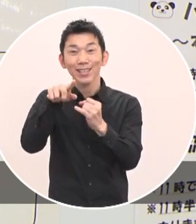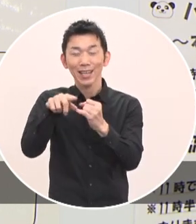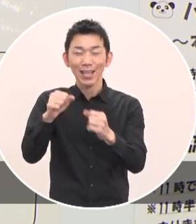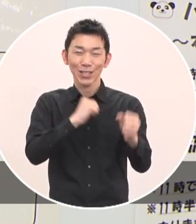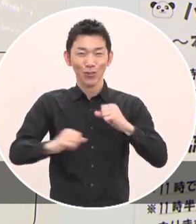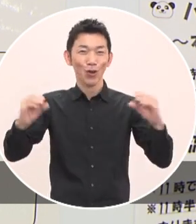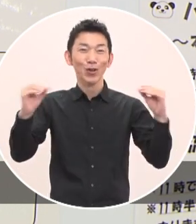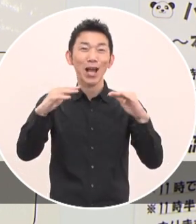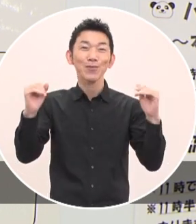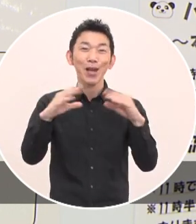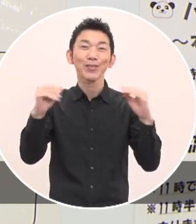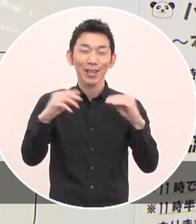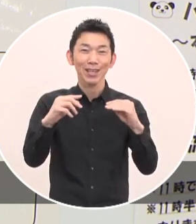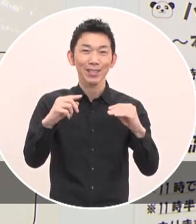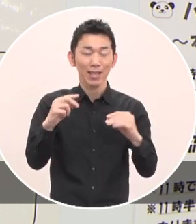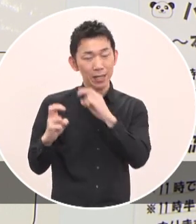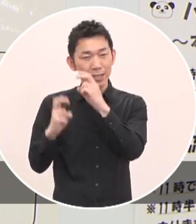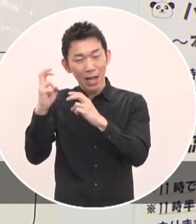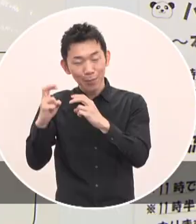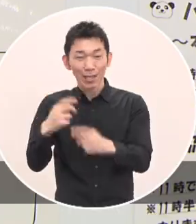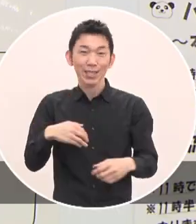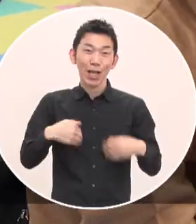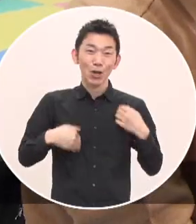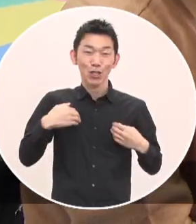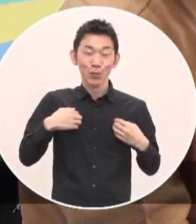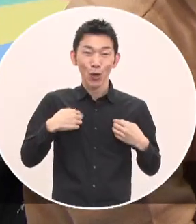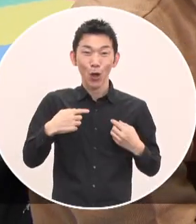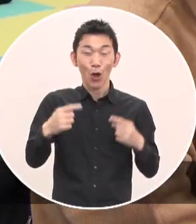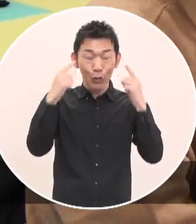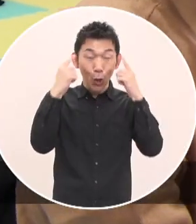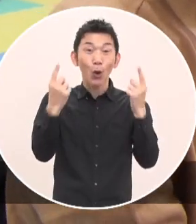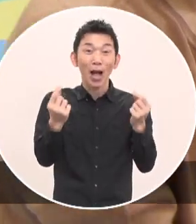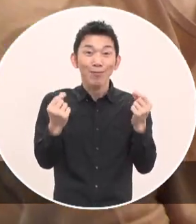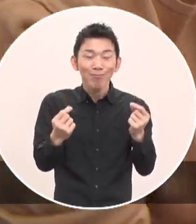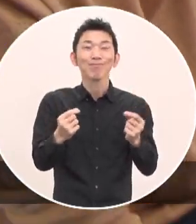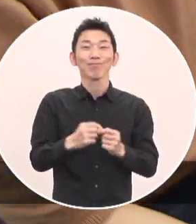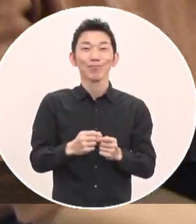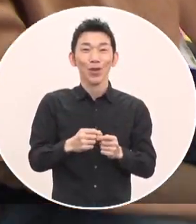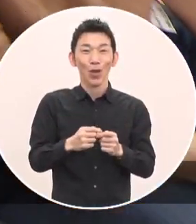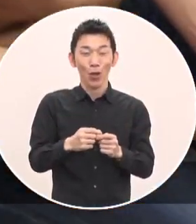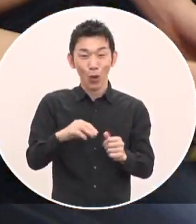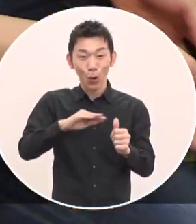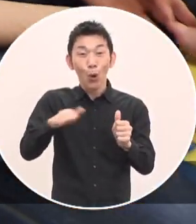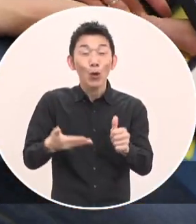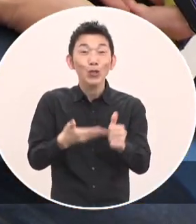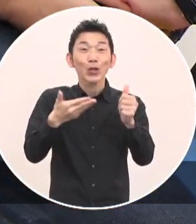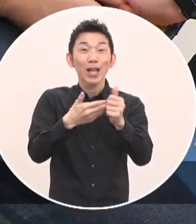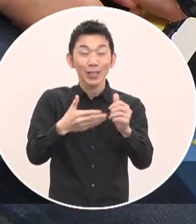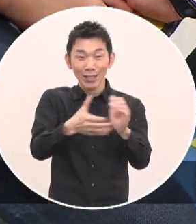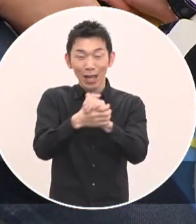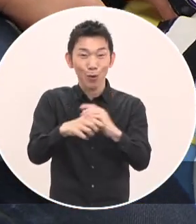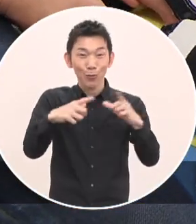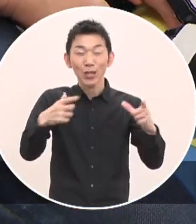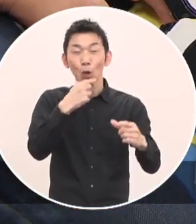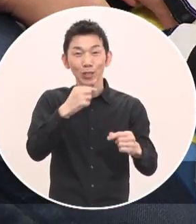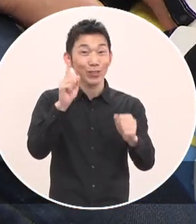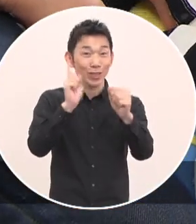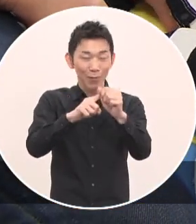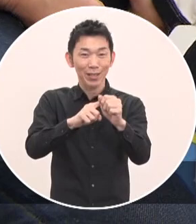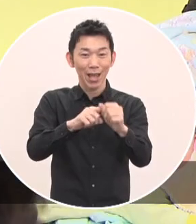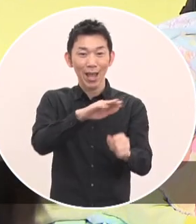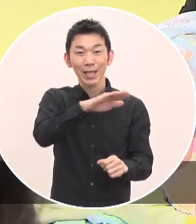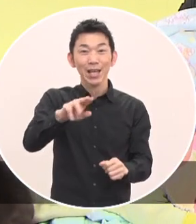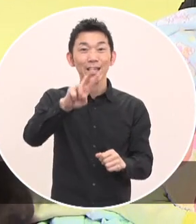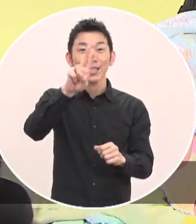育児の悩みや楽しみを共感し合いことだての仲間を増やしていただきたいとの思いから平成27